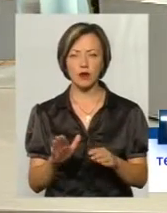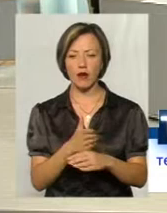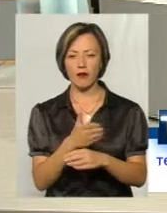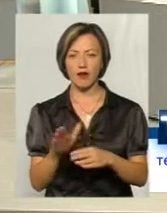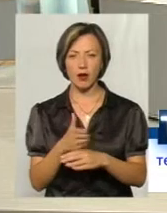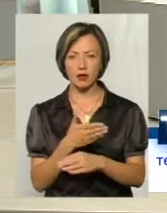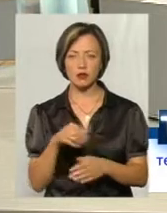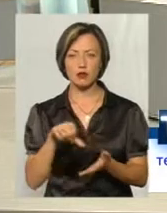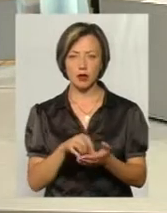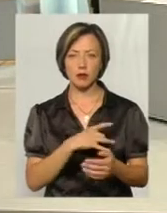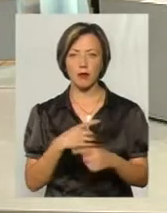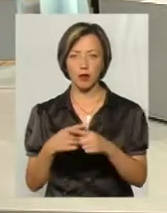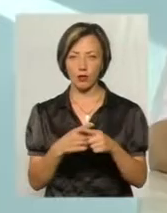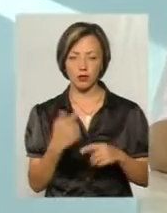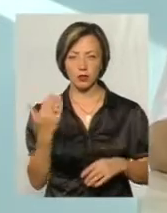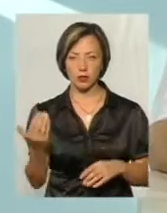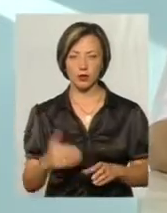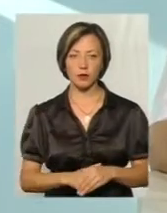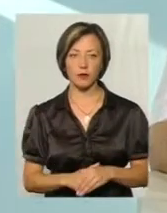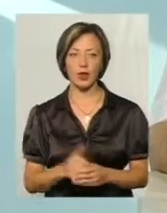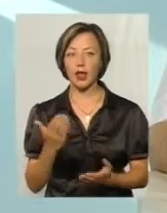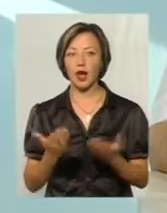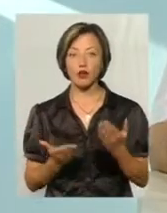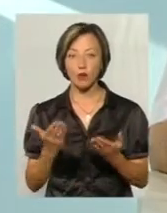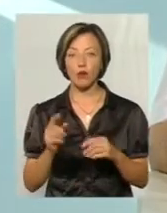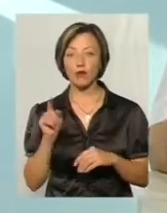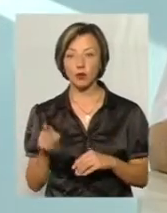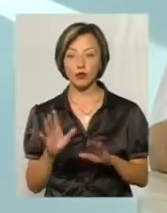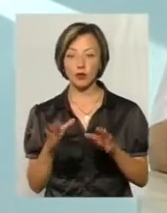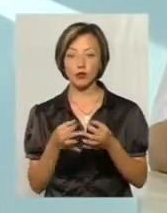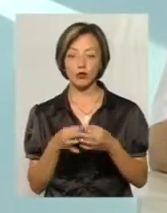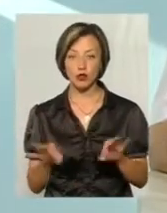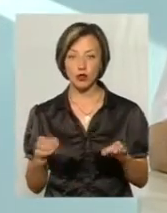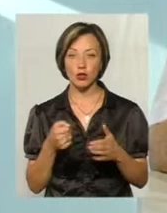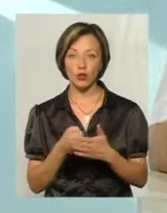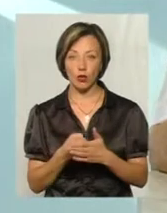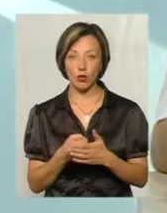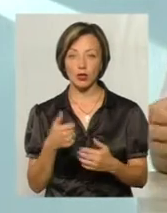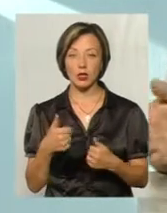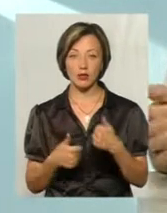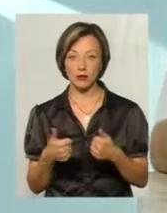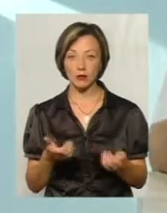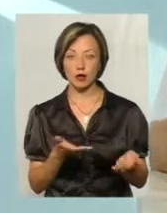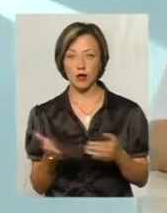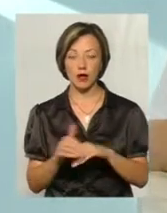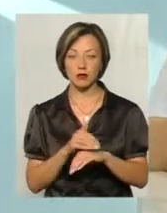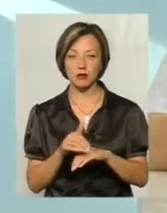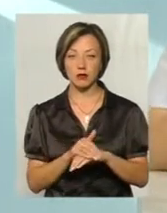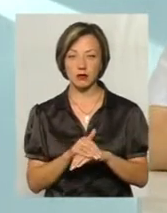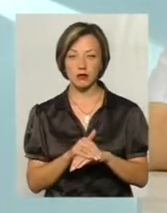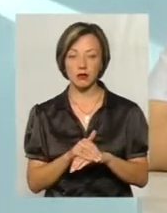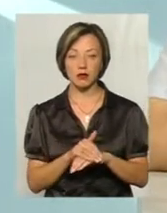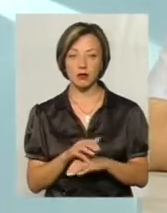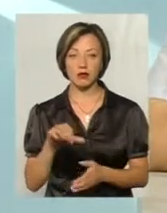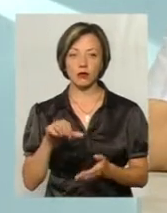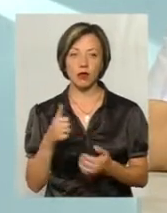також білоруська сторона. Так що, якщо вони будуть допущені до тендера, будь ласка, нехай